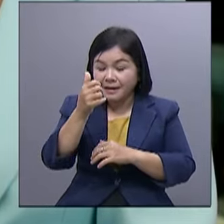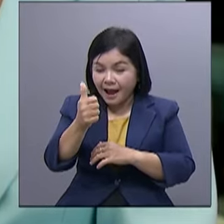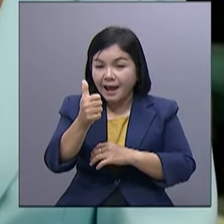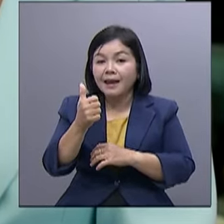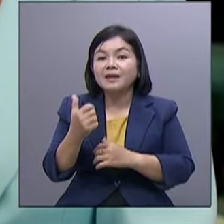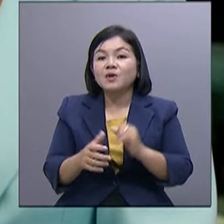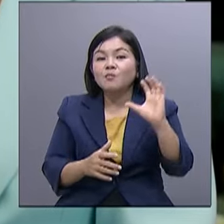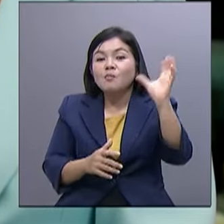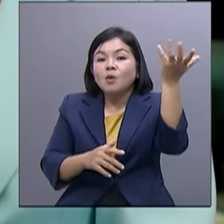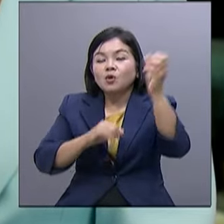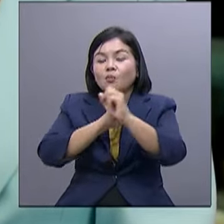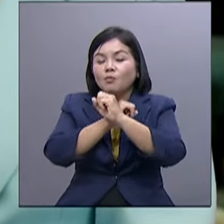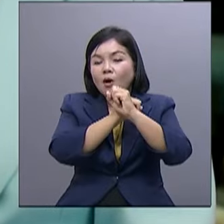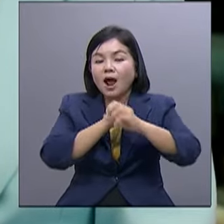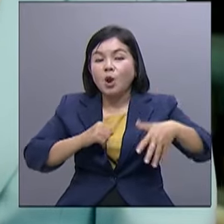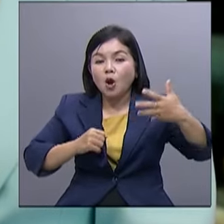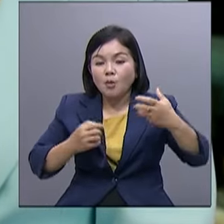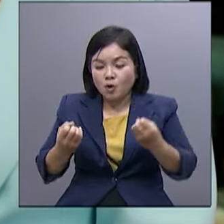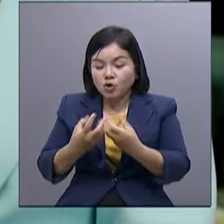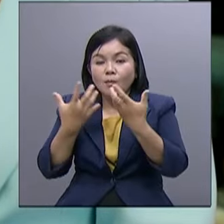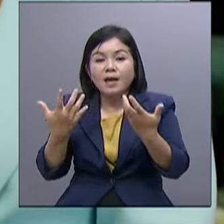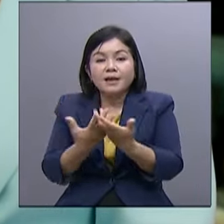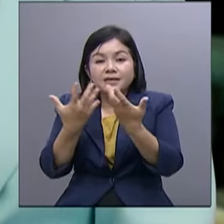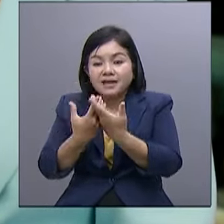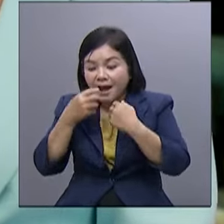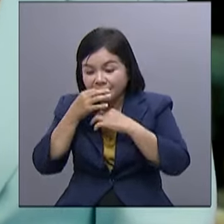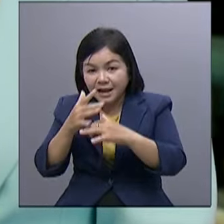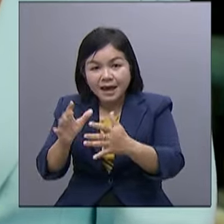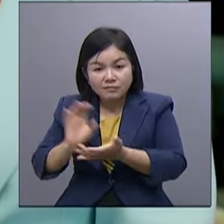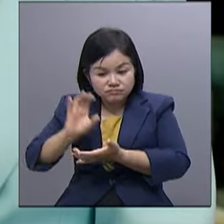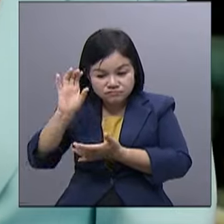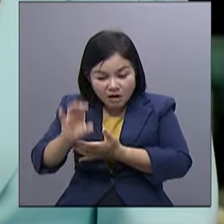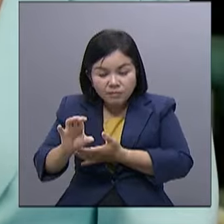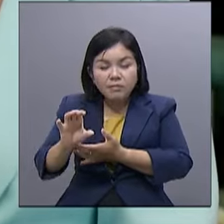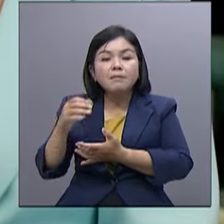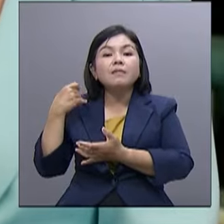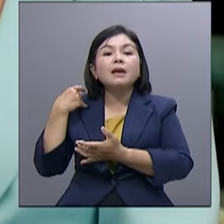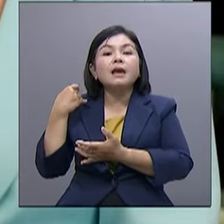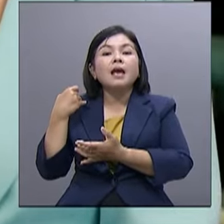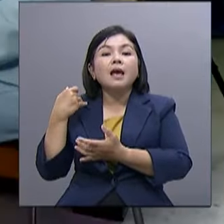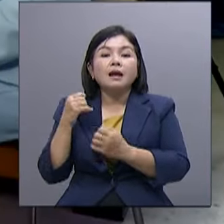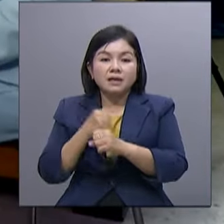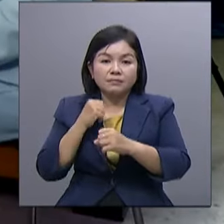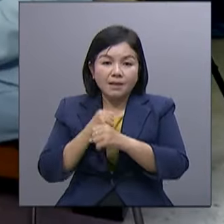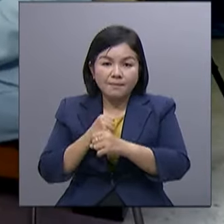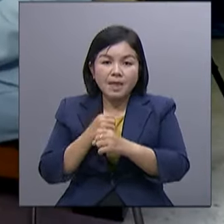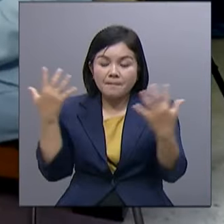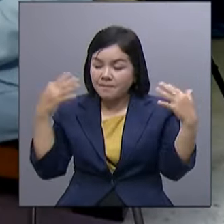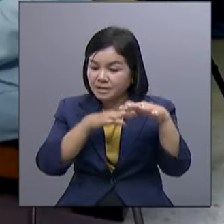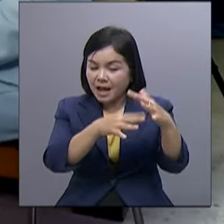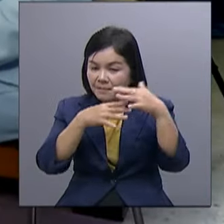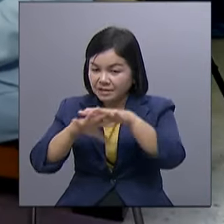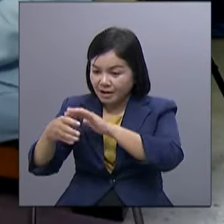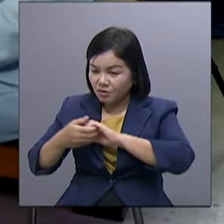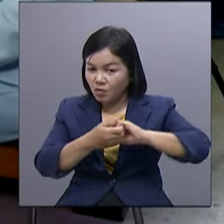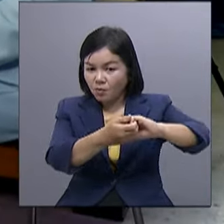waring Research Unitนะฮะซึ่งตั้งขึ้นมาเพื่อการนี้โดยเฉพาะเรามีเอ่อเราประสานกันหลายคณะเช่น